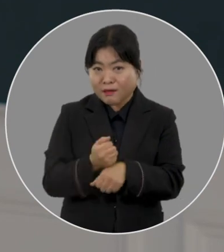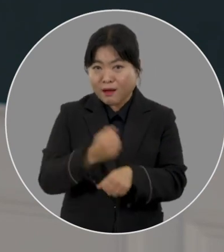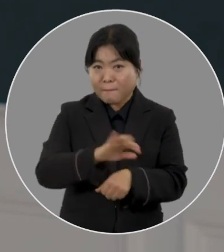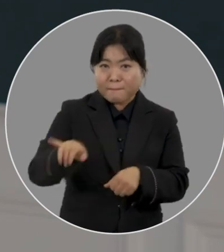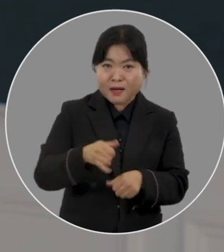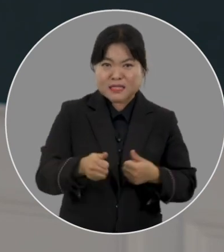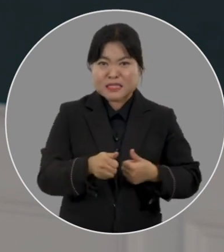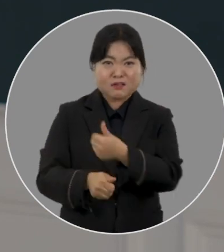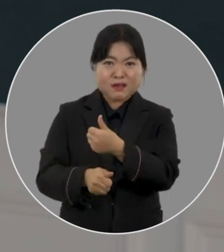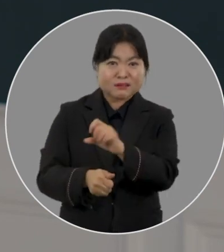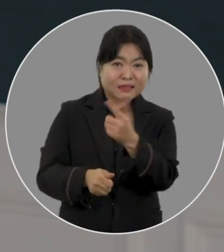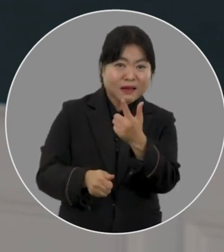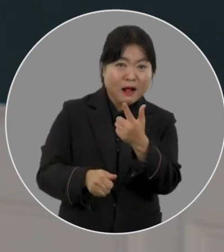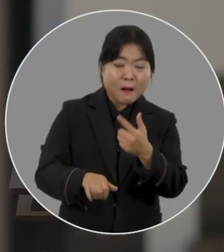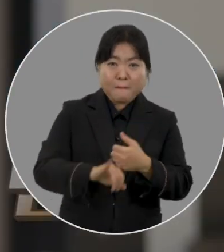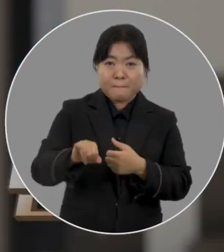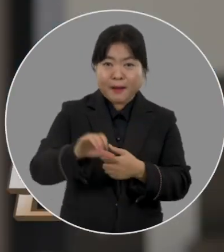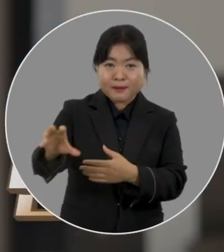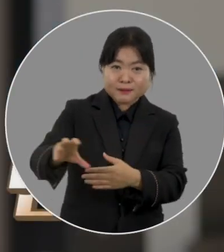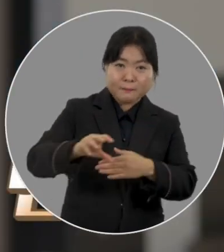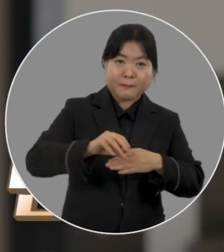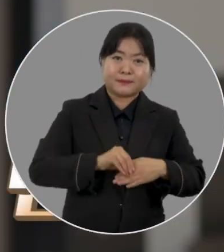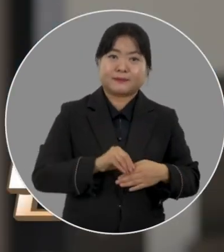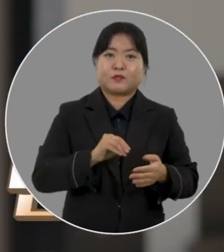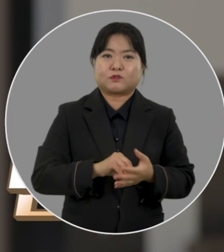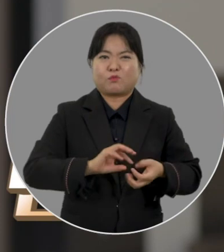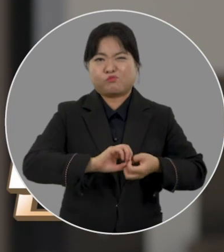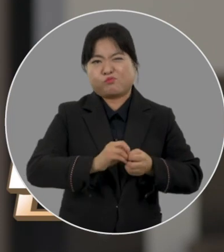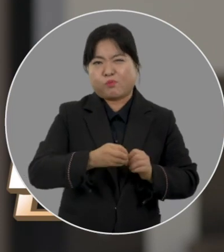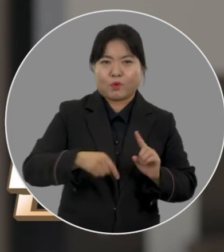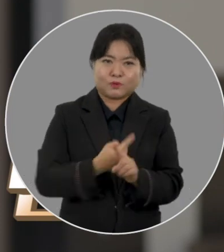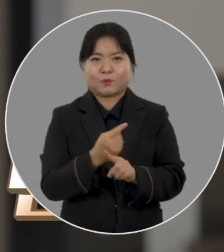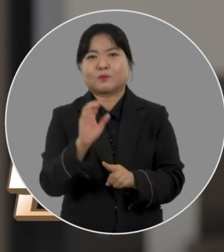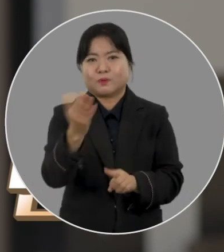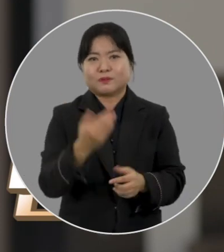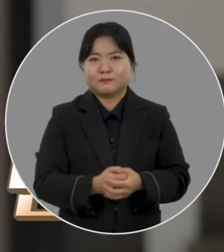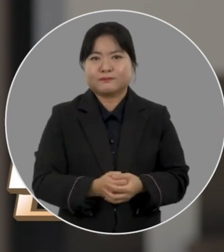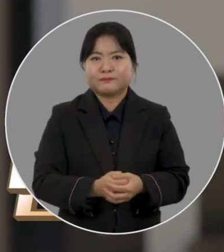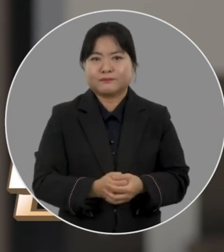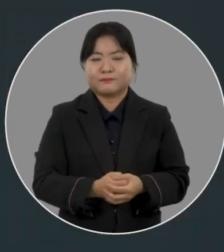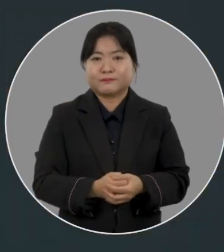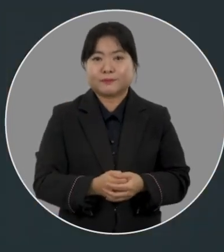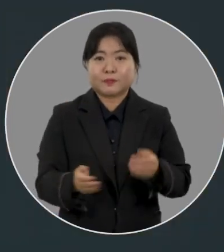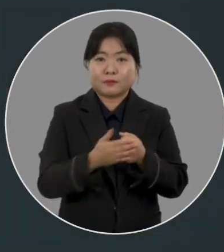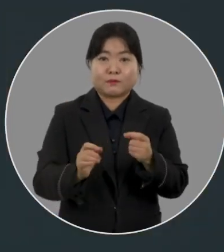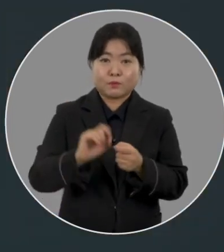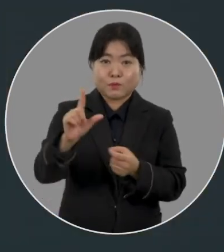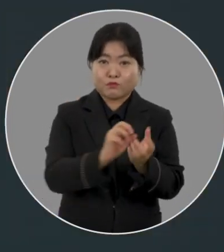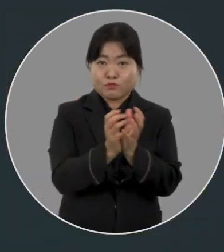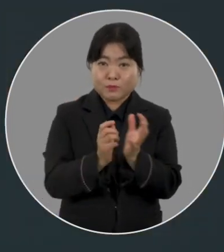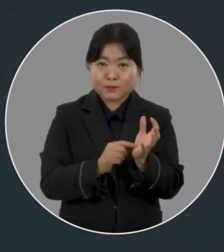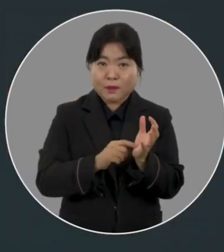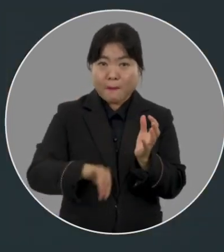대체하거나 바이러스를 이겨내는 것이 아니라 그 바이러스를 받아들여서 변종이 된 겁니다. 그래서